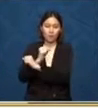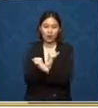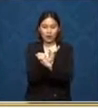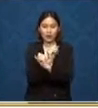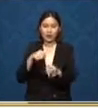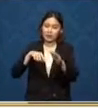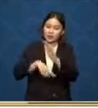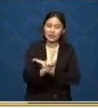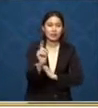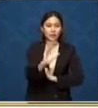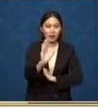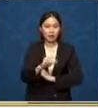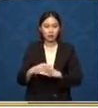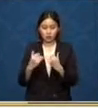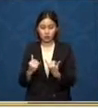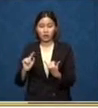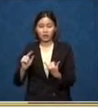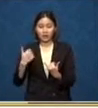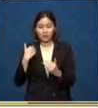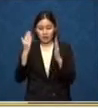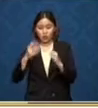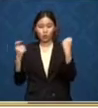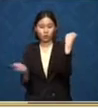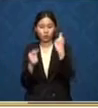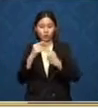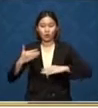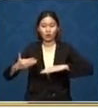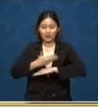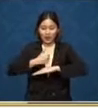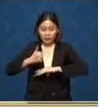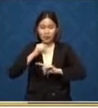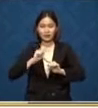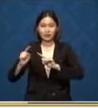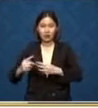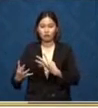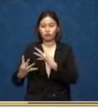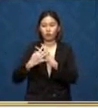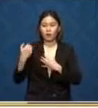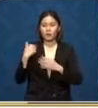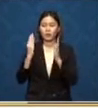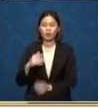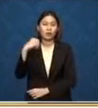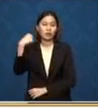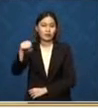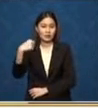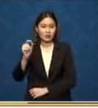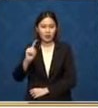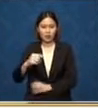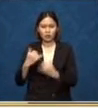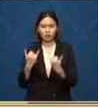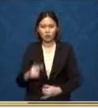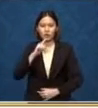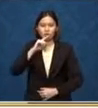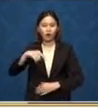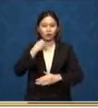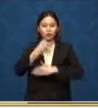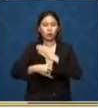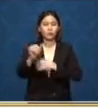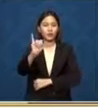ให้หลบหนีในตอนนี้เรามีนักโทษทางการเมืองที่อยู่ในเรือนจำร่วม 10คนที่คดียังไม่สิ้นสุด